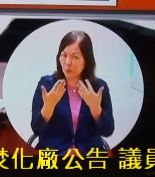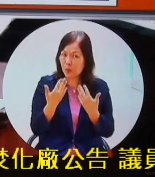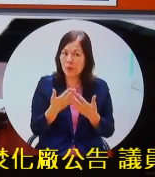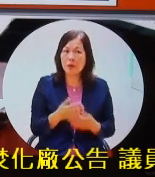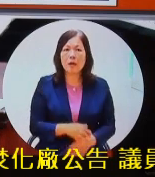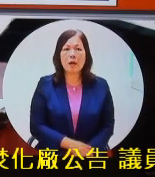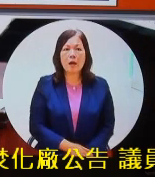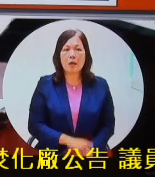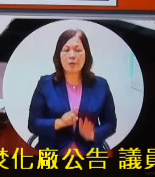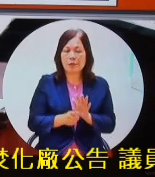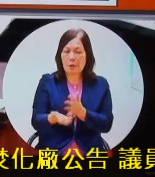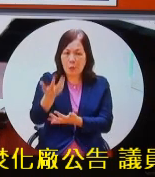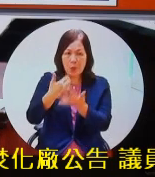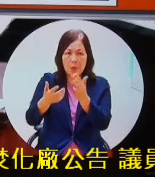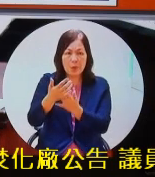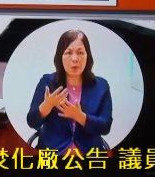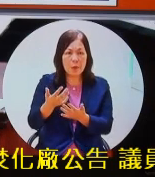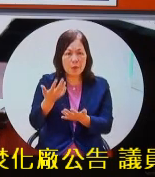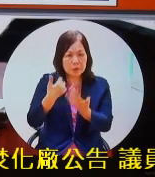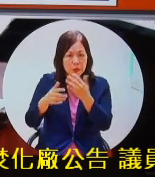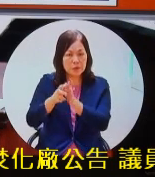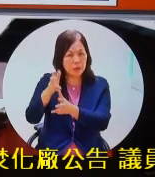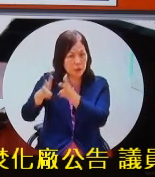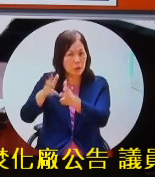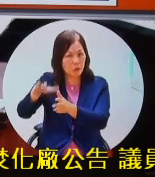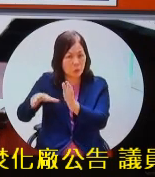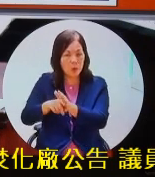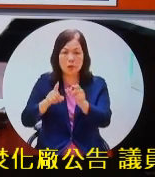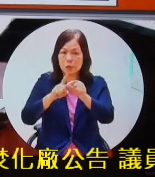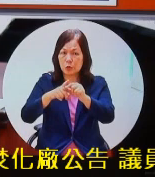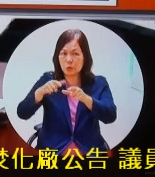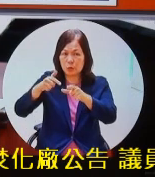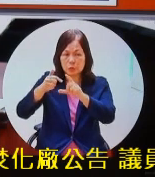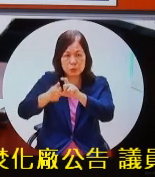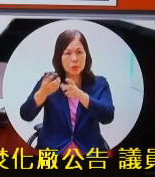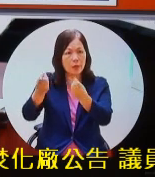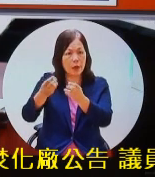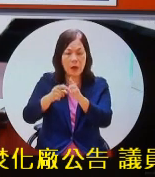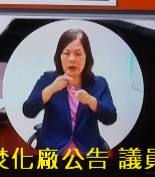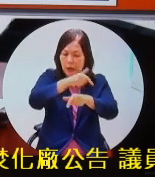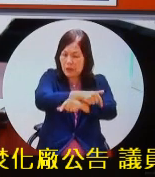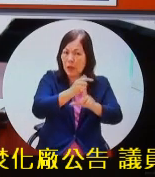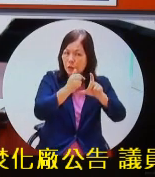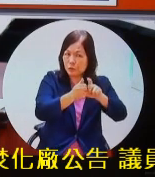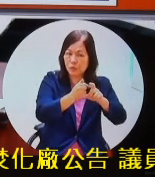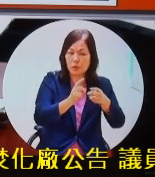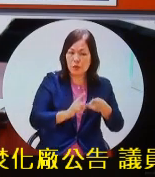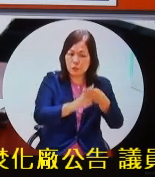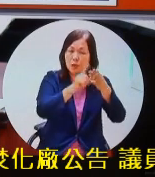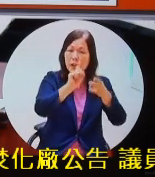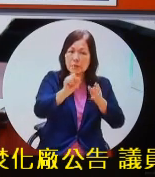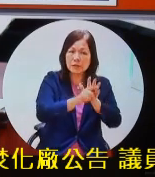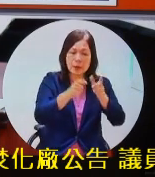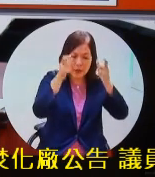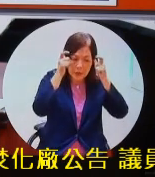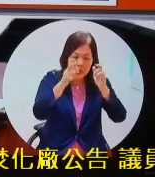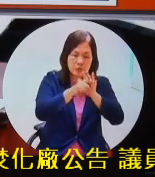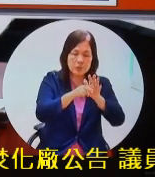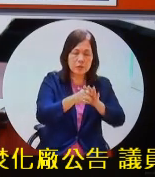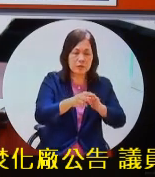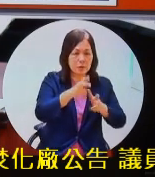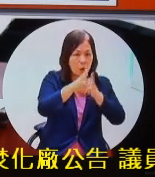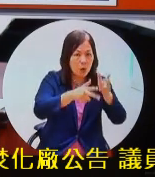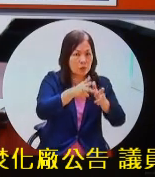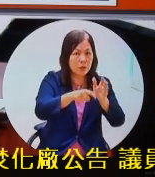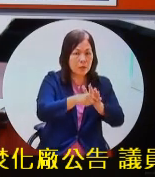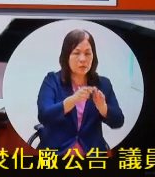烧事业废弃物的厂哦，中区厂没有，南区厂主要焚烧的是本市的事业废弃物，另